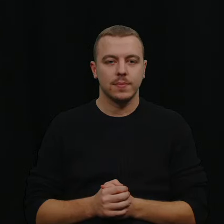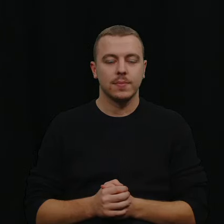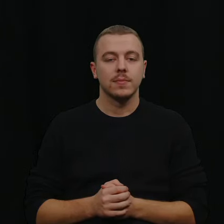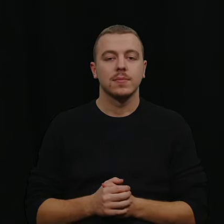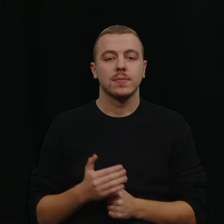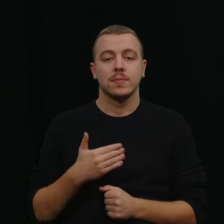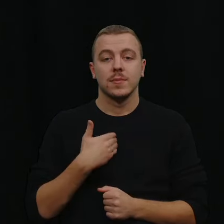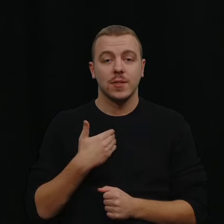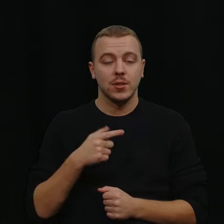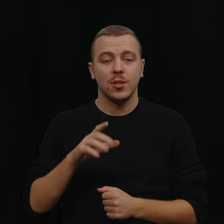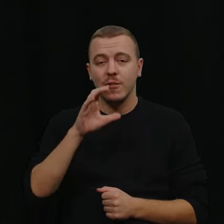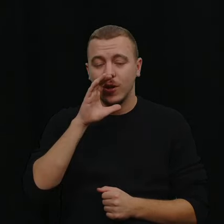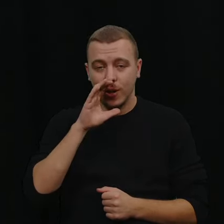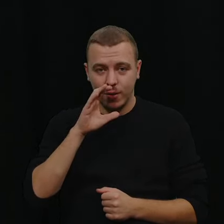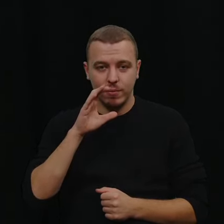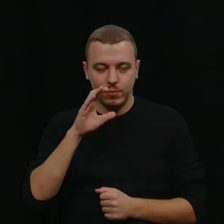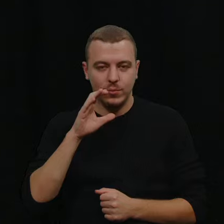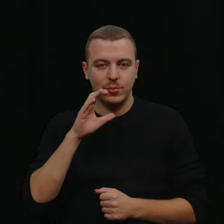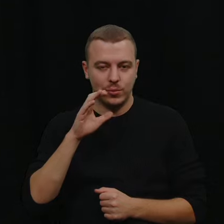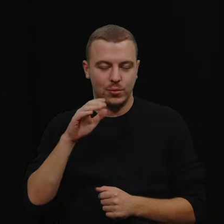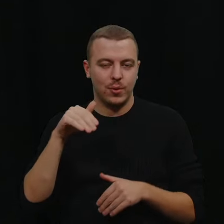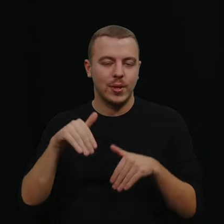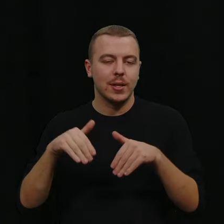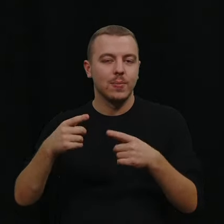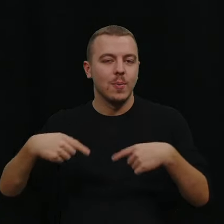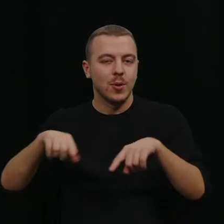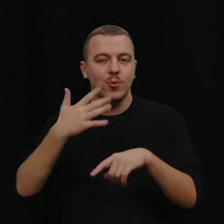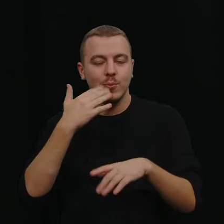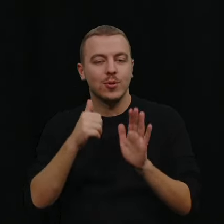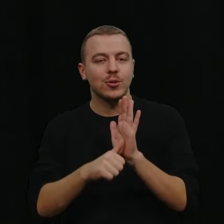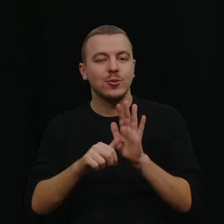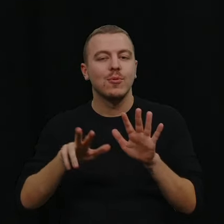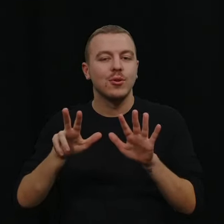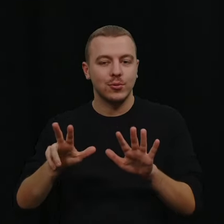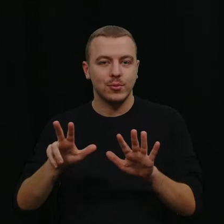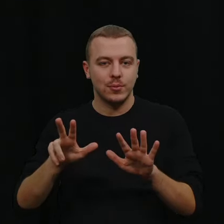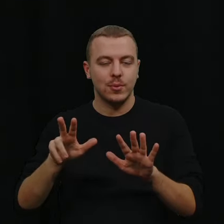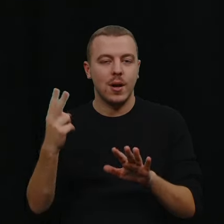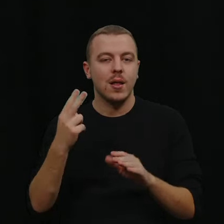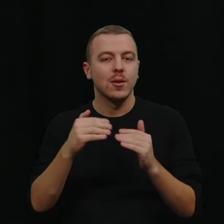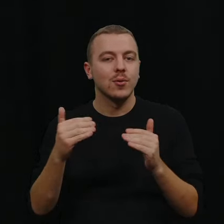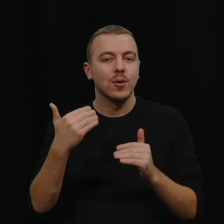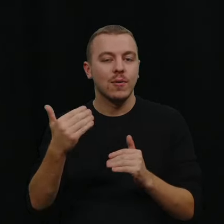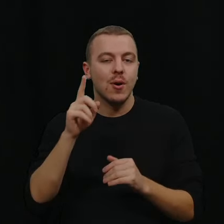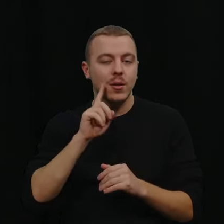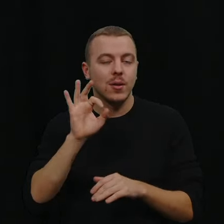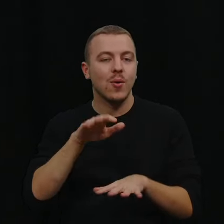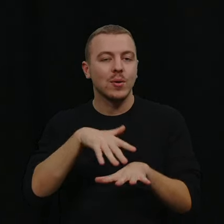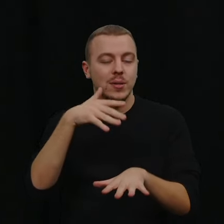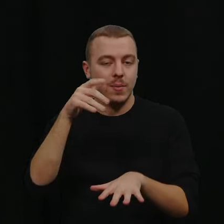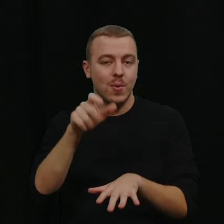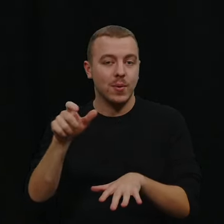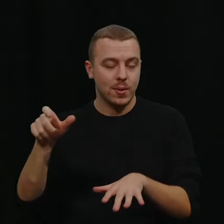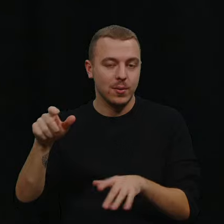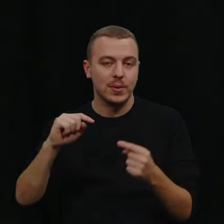Sveiki gyvi, čia Vilkaviškio vienmandatės rinkimų apygardos numeris 68, antrojo turo kandidatų į Seimo